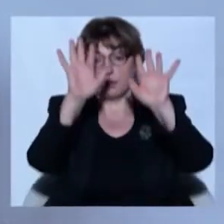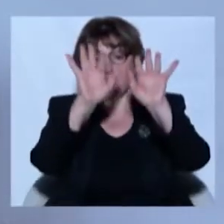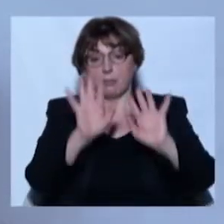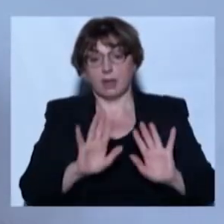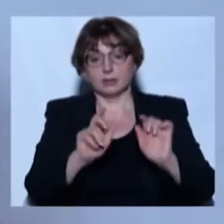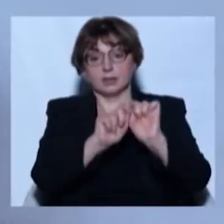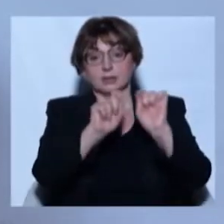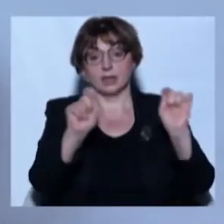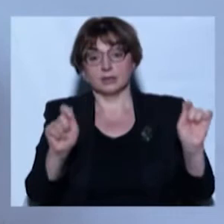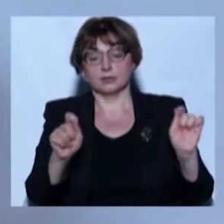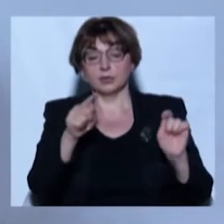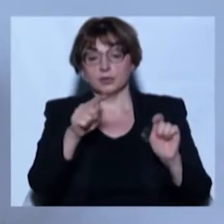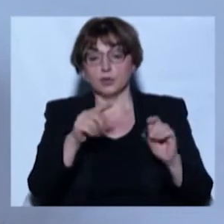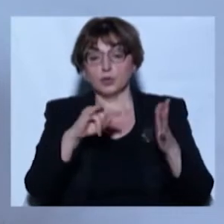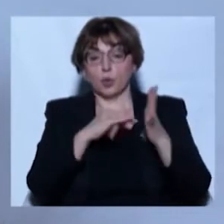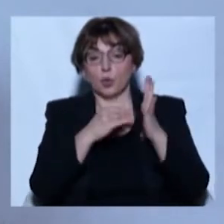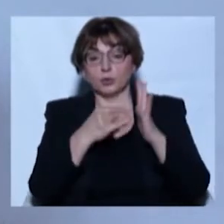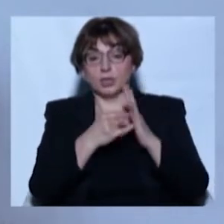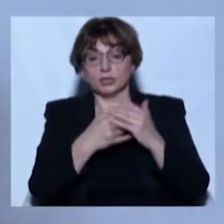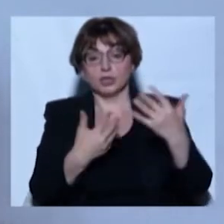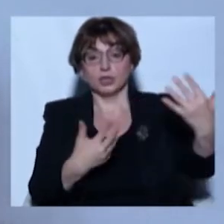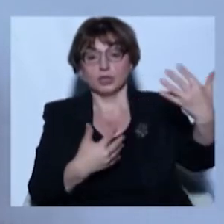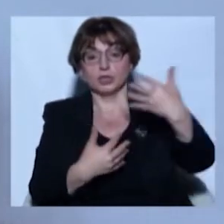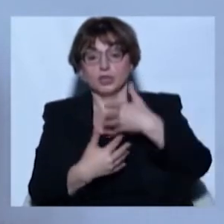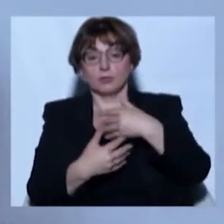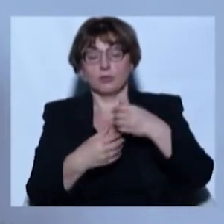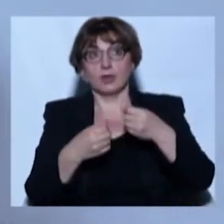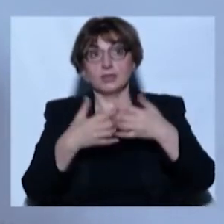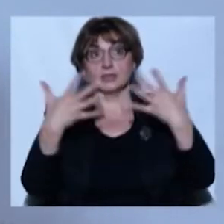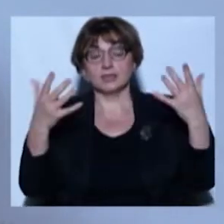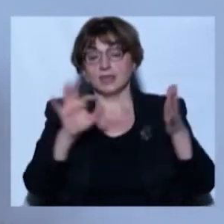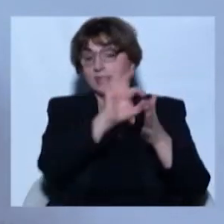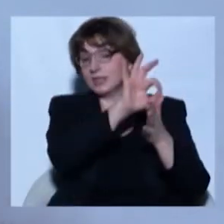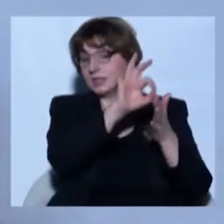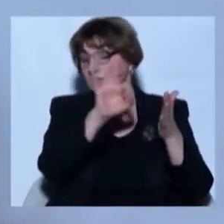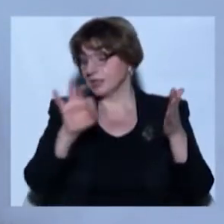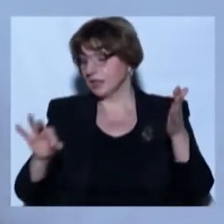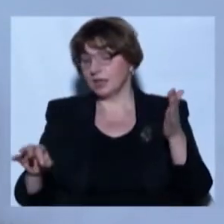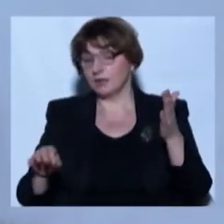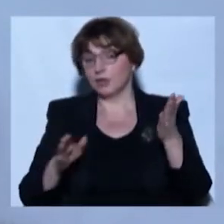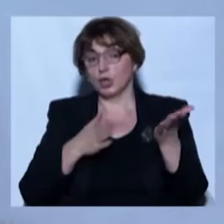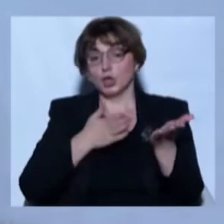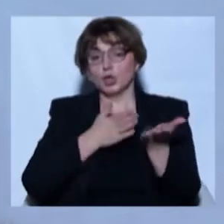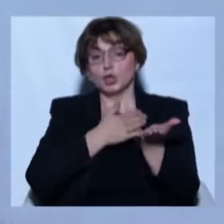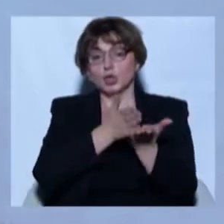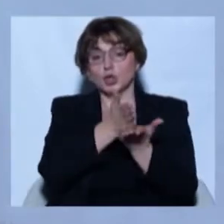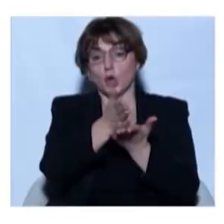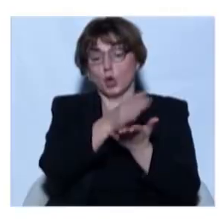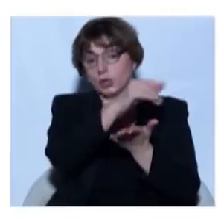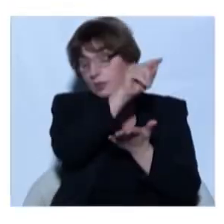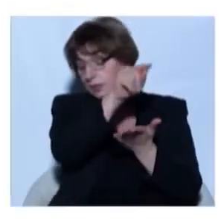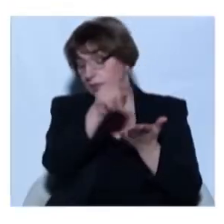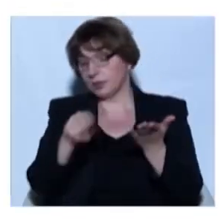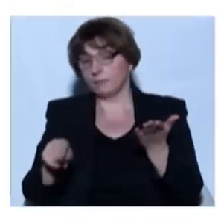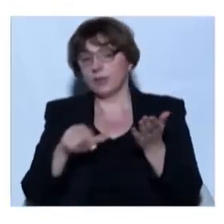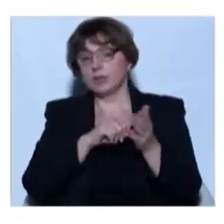կատացևտ նախավտրում, տք են սոտախշի շեմոյի ճրեպա սինատլիս սխիվի, ստորի սխիվի շեմոյի ճրեպա, անու